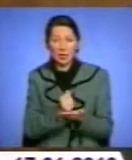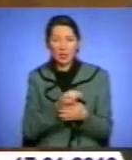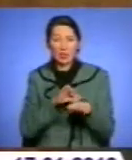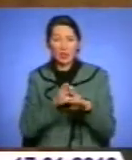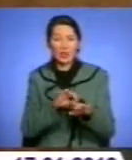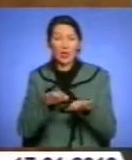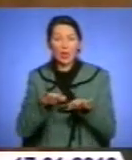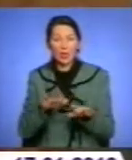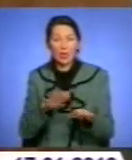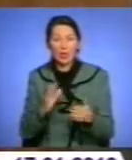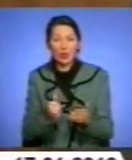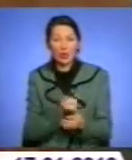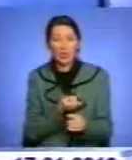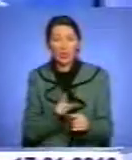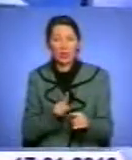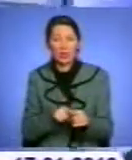кампанію і виграє цей округ.